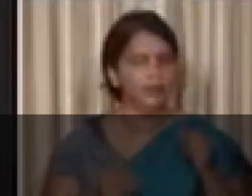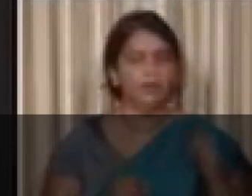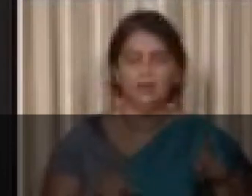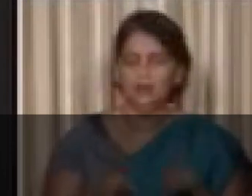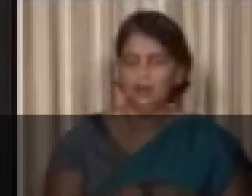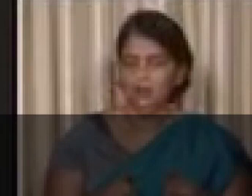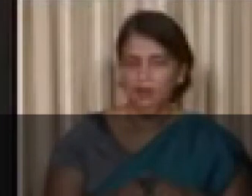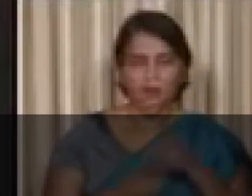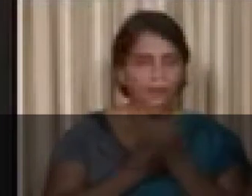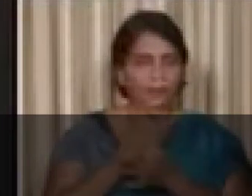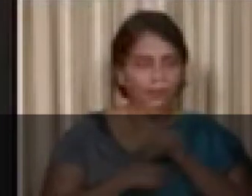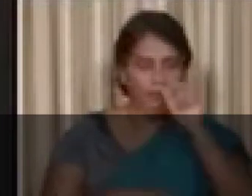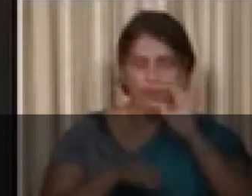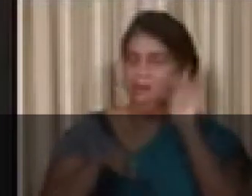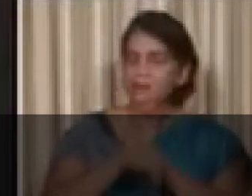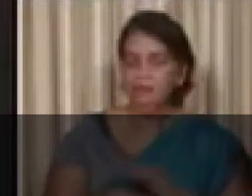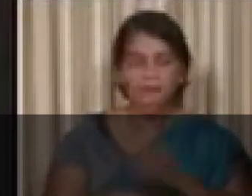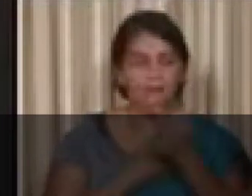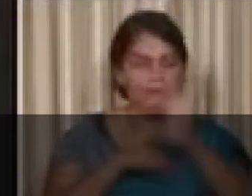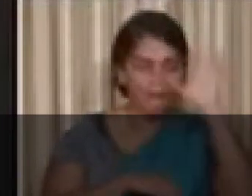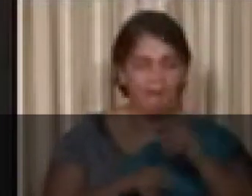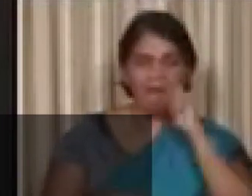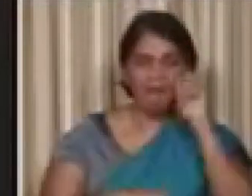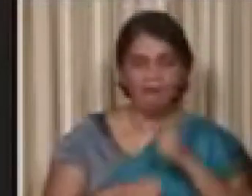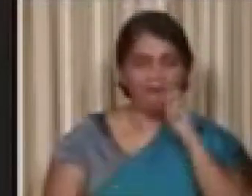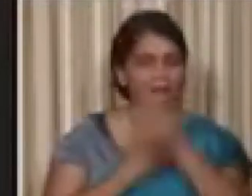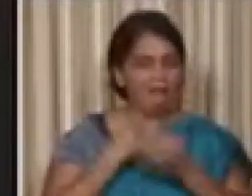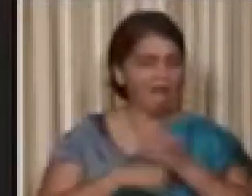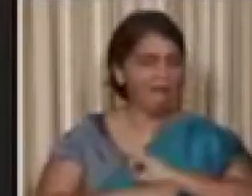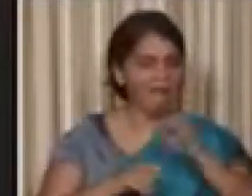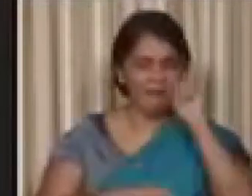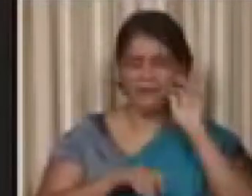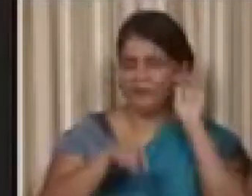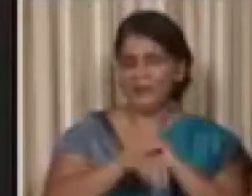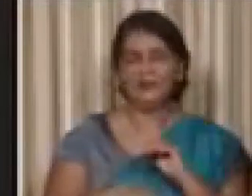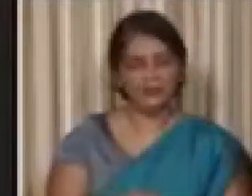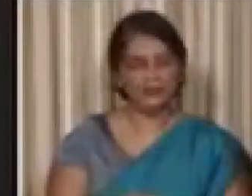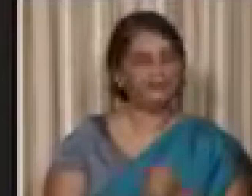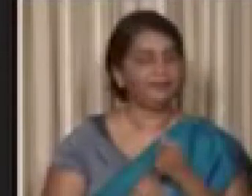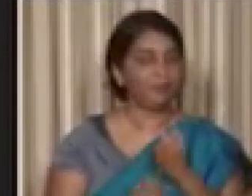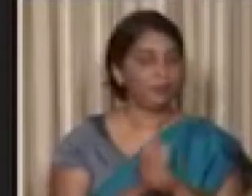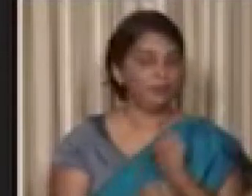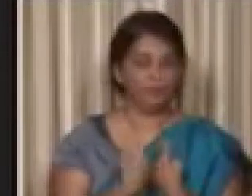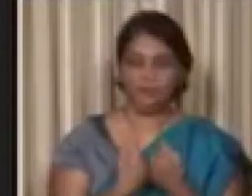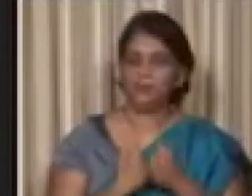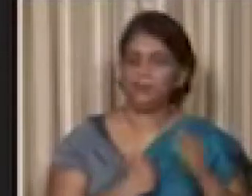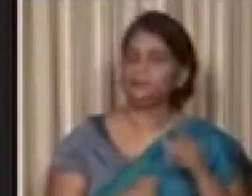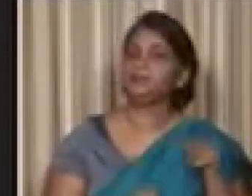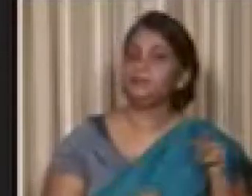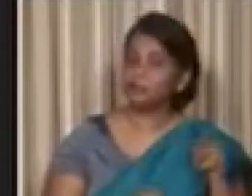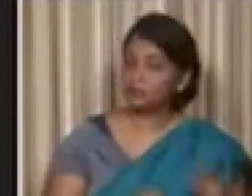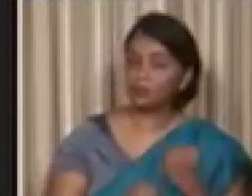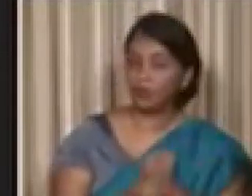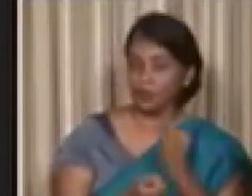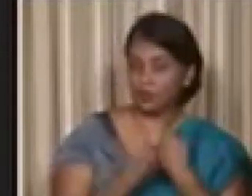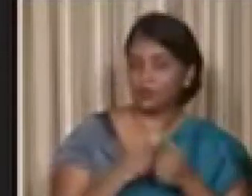වගේම කුඩුකාරයෝ අල්ලන්න, කුඩු ගේන මිනිස්සු, කුඩු බෙදෙන මිනිස්සු මේ ඔක්කොම අල්ලන්න යුක්තිය මෙහෙයුම ක්‍රියාත්මක වෙනවා. ඒ යුක්තිය